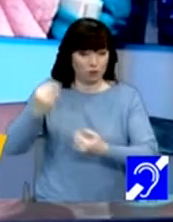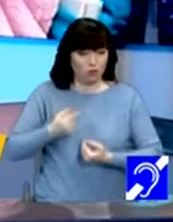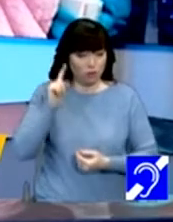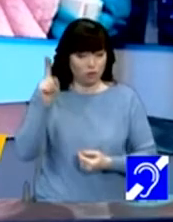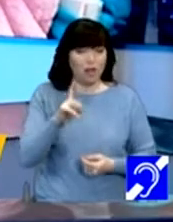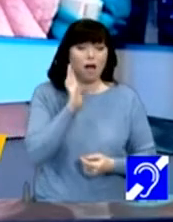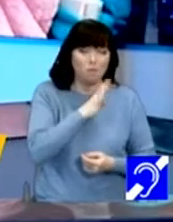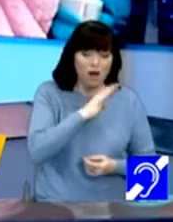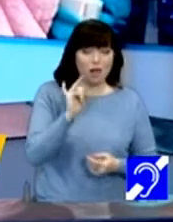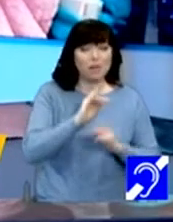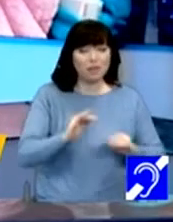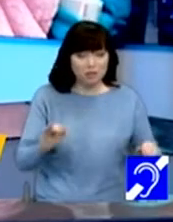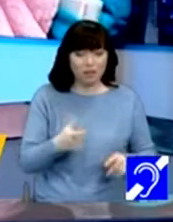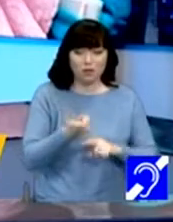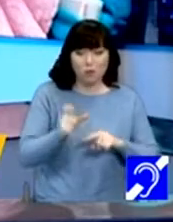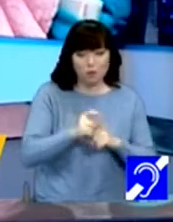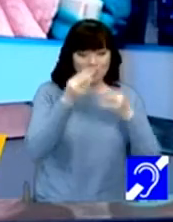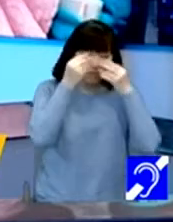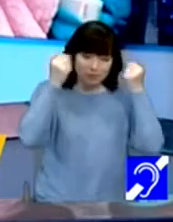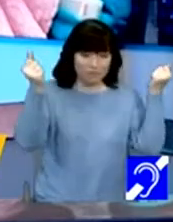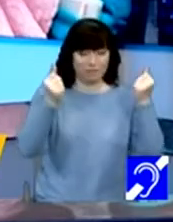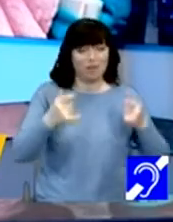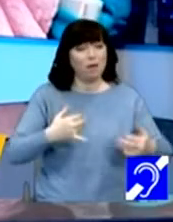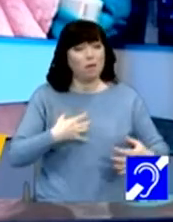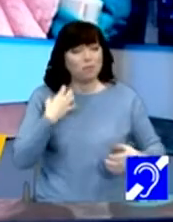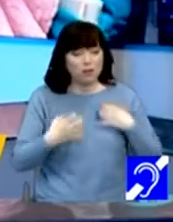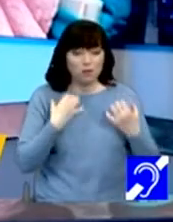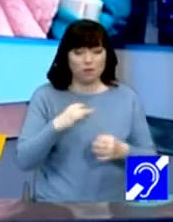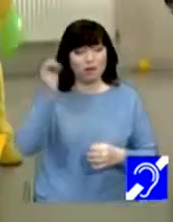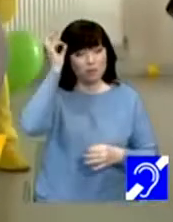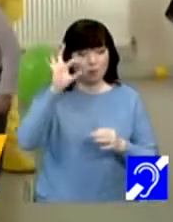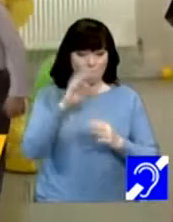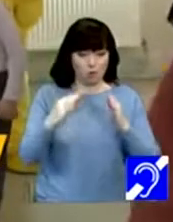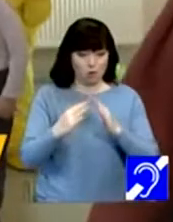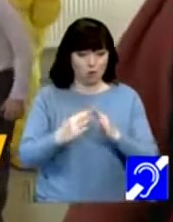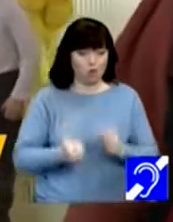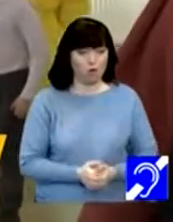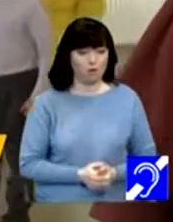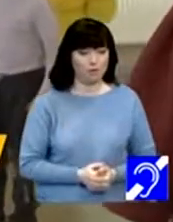dar și mamele lor, și-au alinat puțin din grijile și dorul de casă.